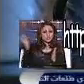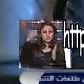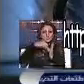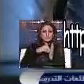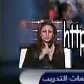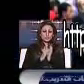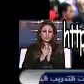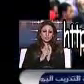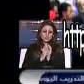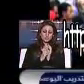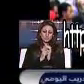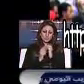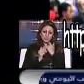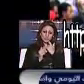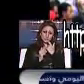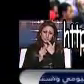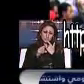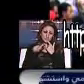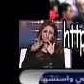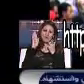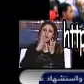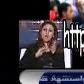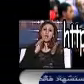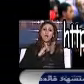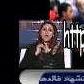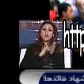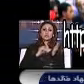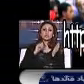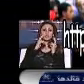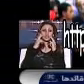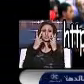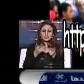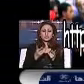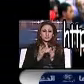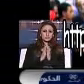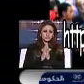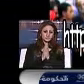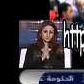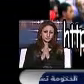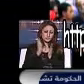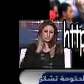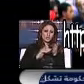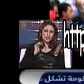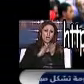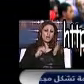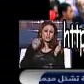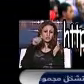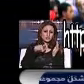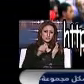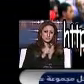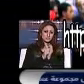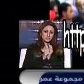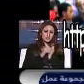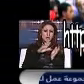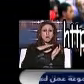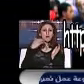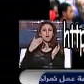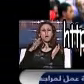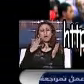أصيب ويعني هو حالته خطيرة جدا، وقدامنا دلوقتي جيكا حالته خطيرة جدا بين الحياة